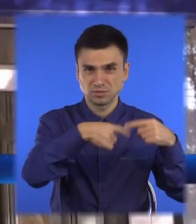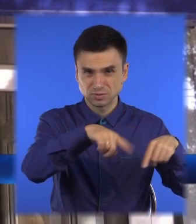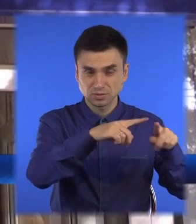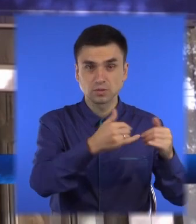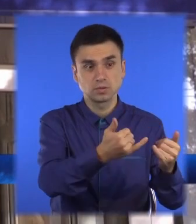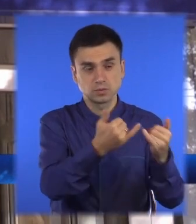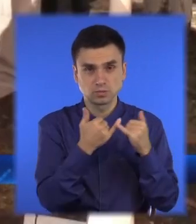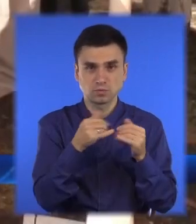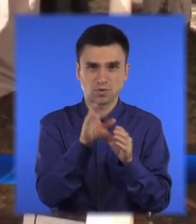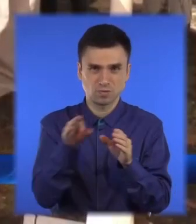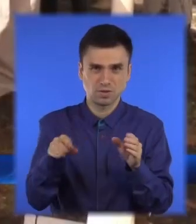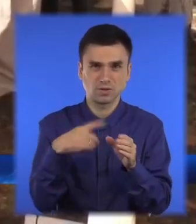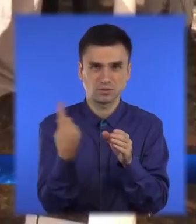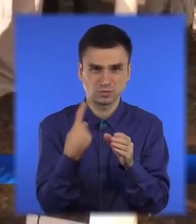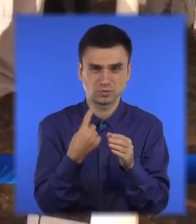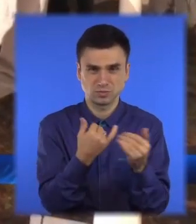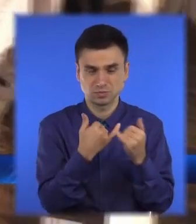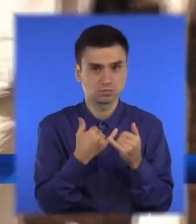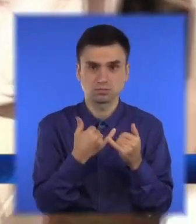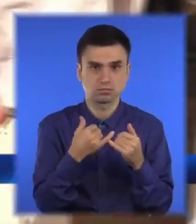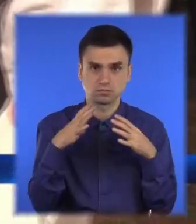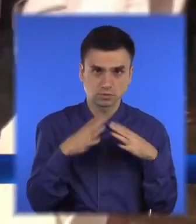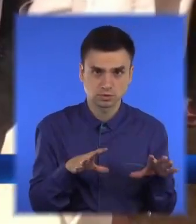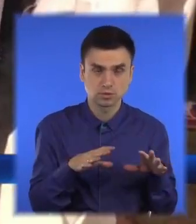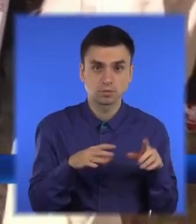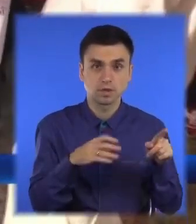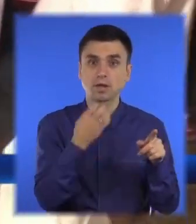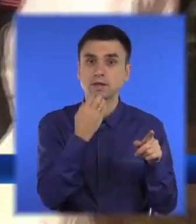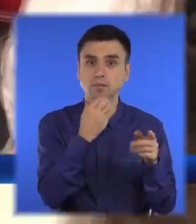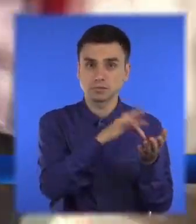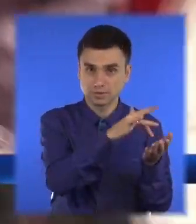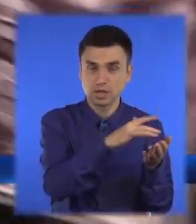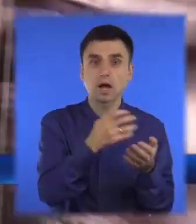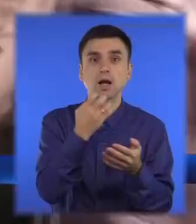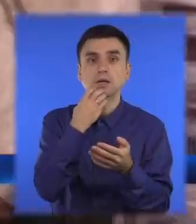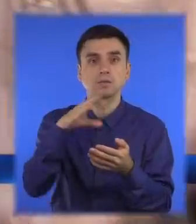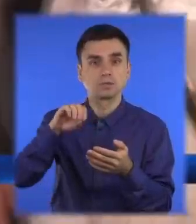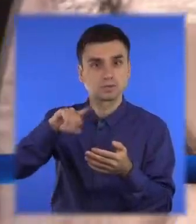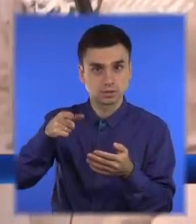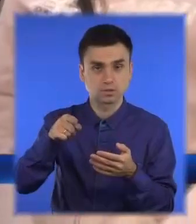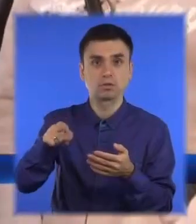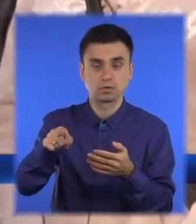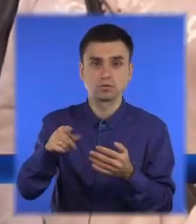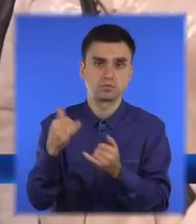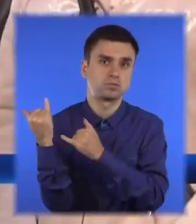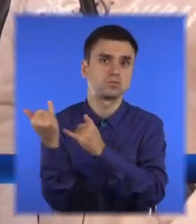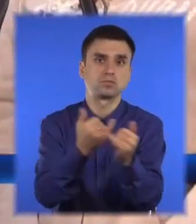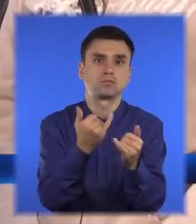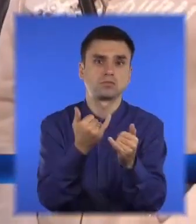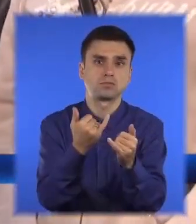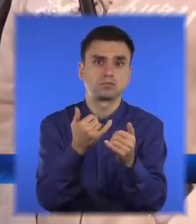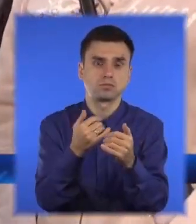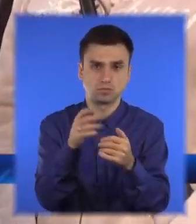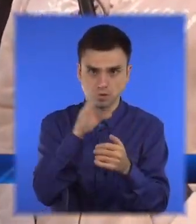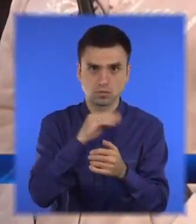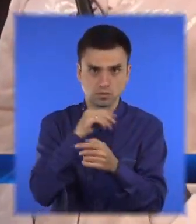лічильники своїм абонентам. На відміну від тепломережі, котра за гроші платників податків такими приладами обліку